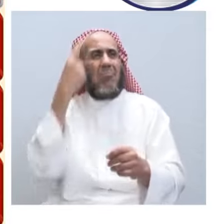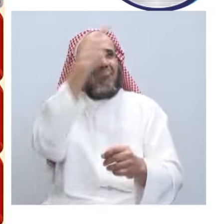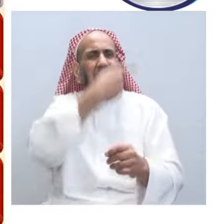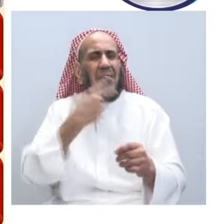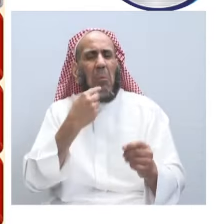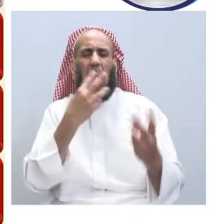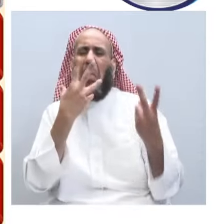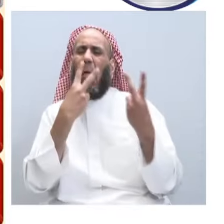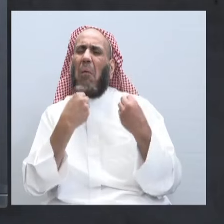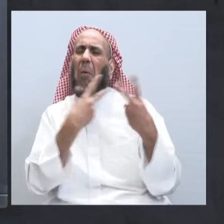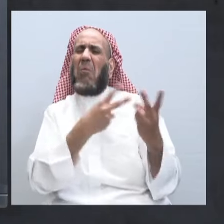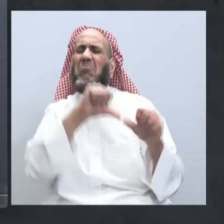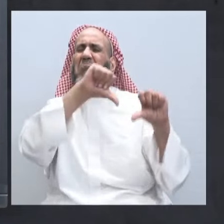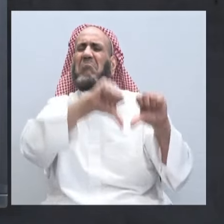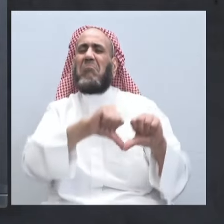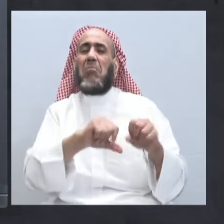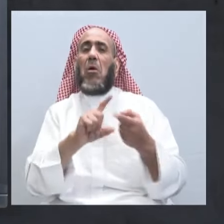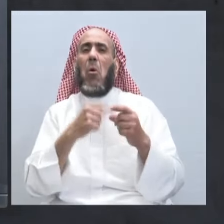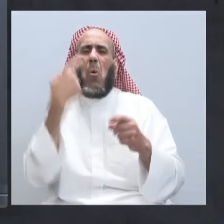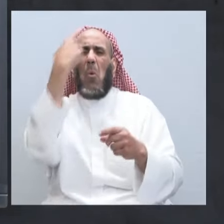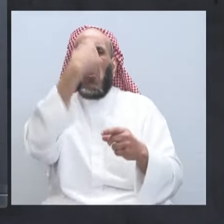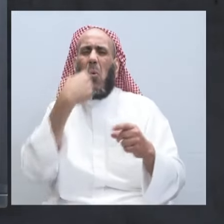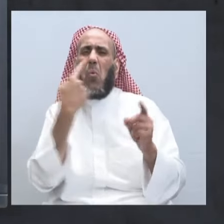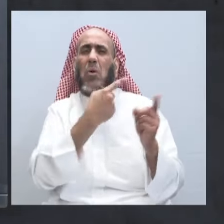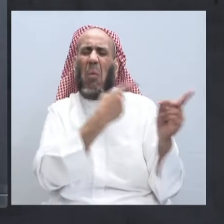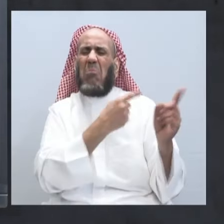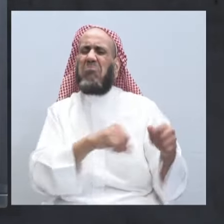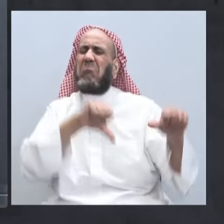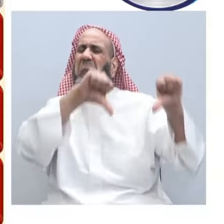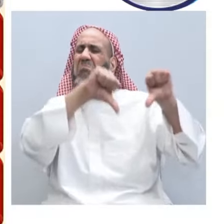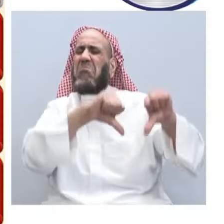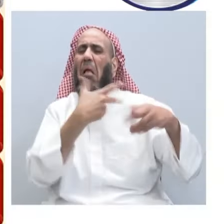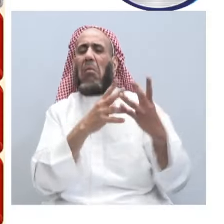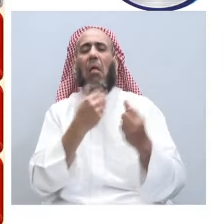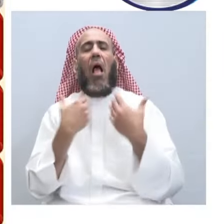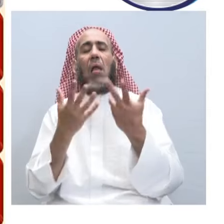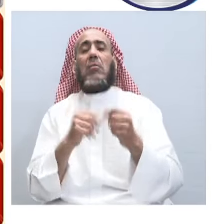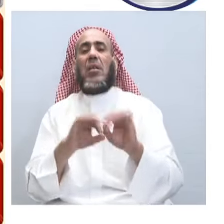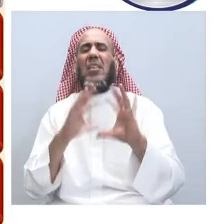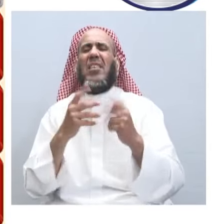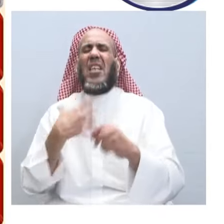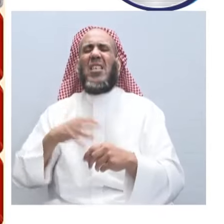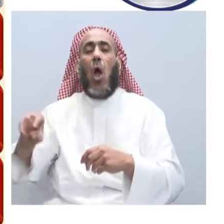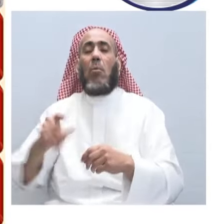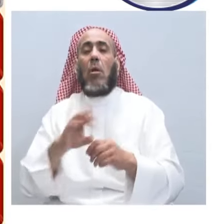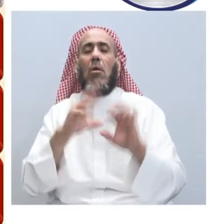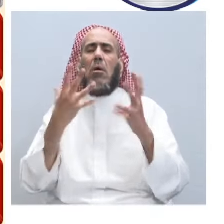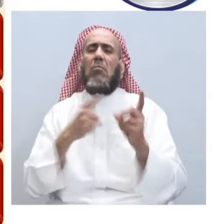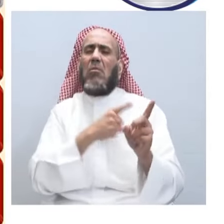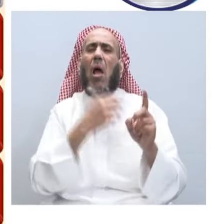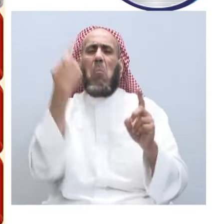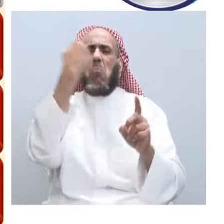يرى الخير قيد بوجه س من الناس احسنتم تطير لانه تشام